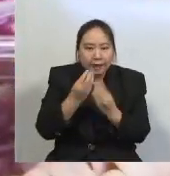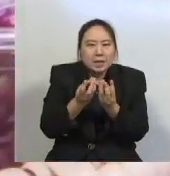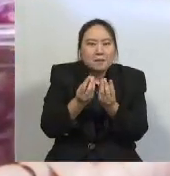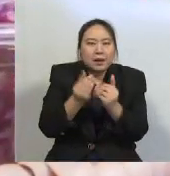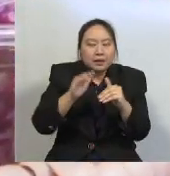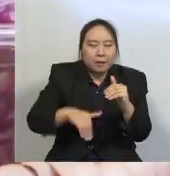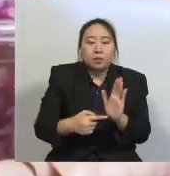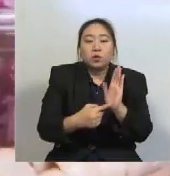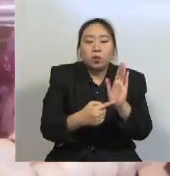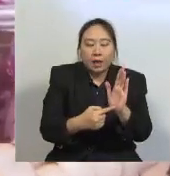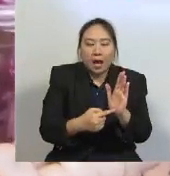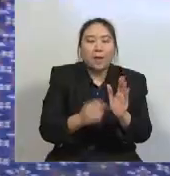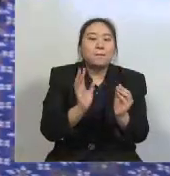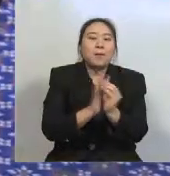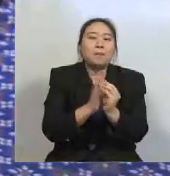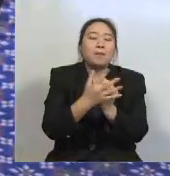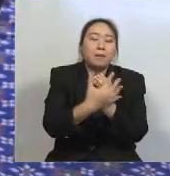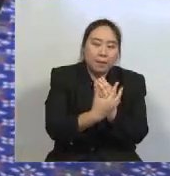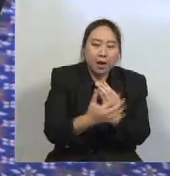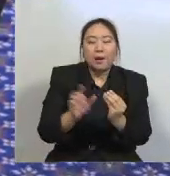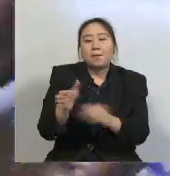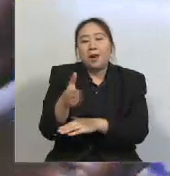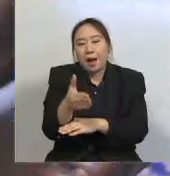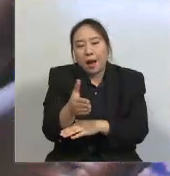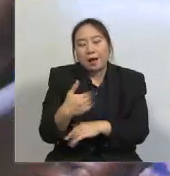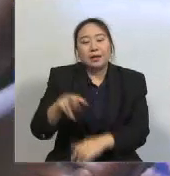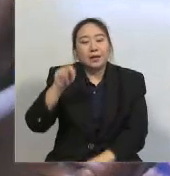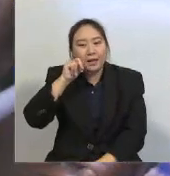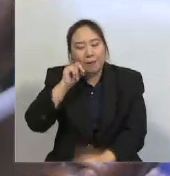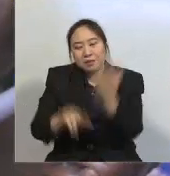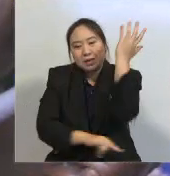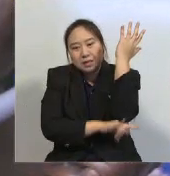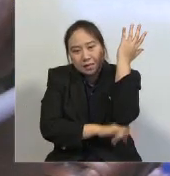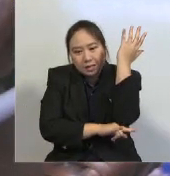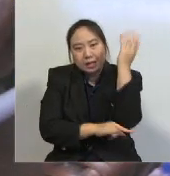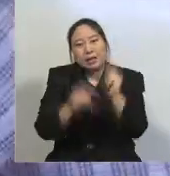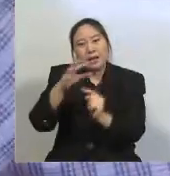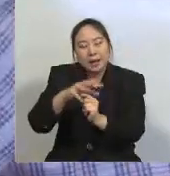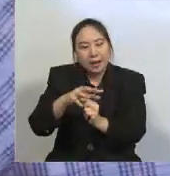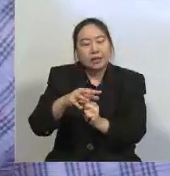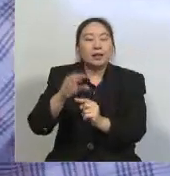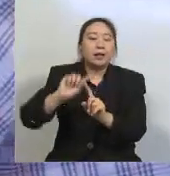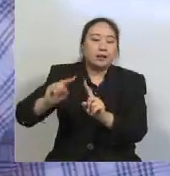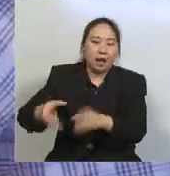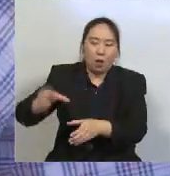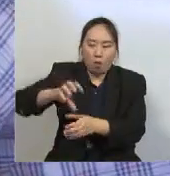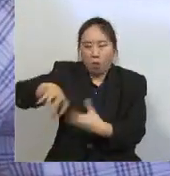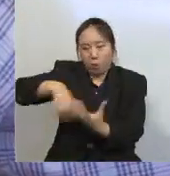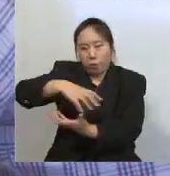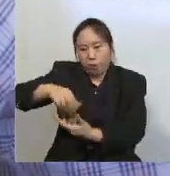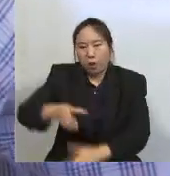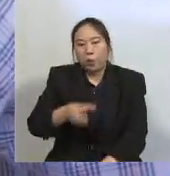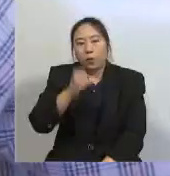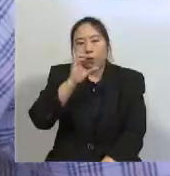ปลาทูน่าและน้ำสมุนไพรที่มีส่วนผสมของขิงเห็ดหูหนูดำและพุทราจีนมีสรรพคุณช่วยบำรุงรักษาส